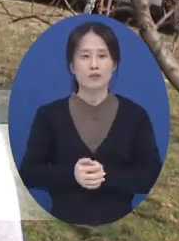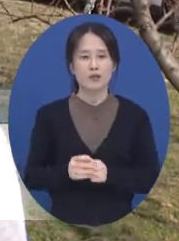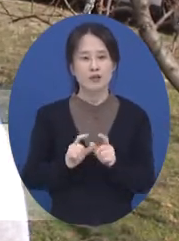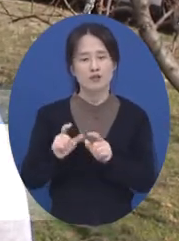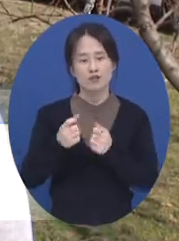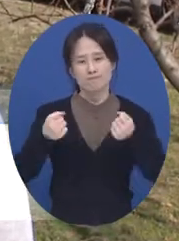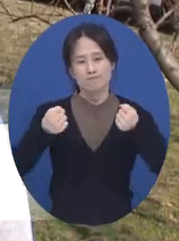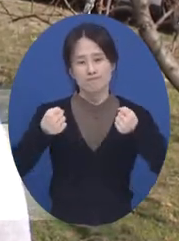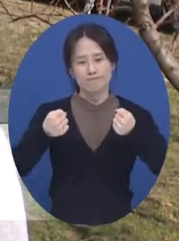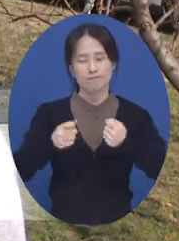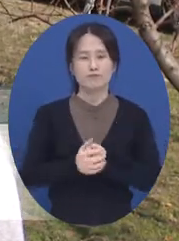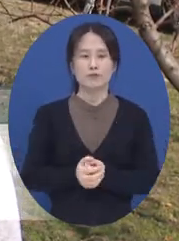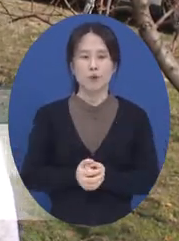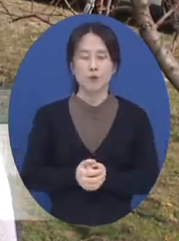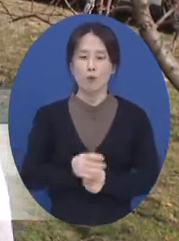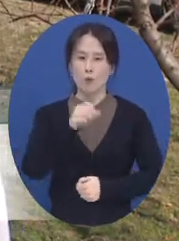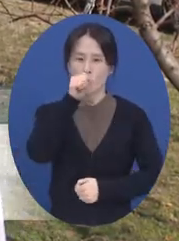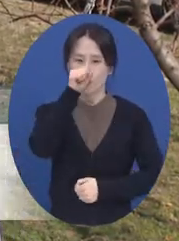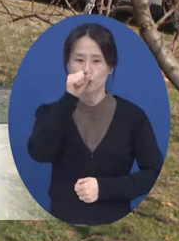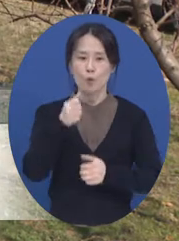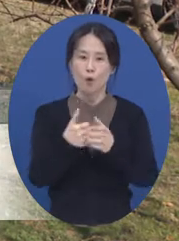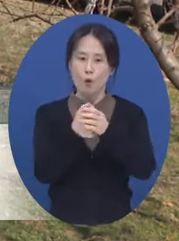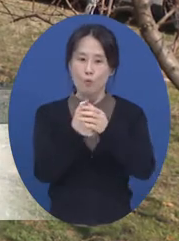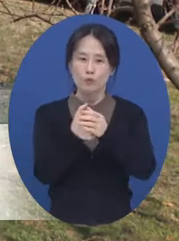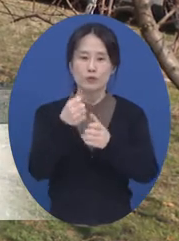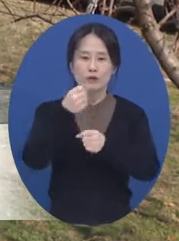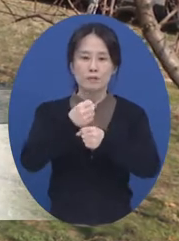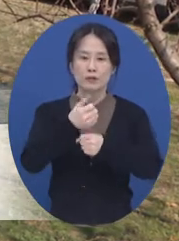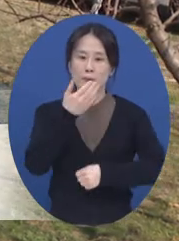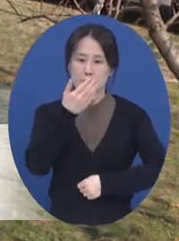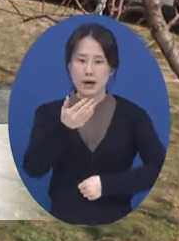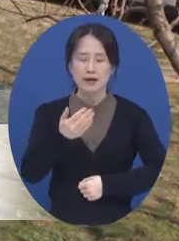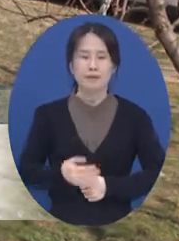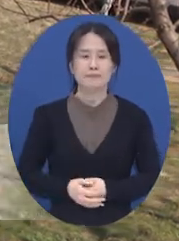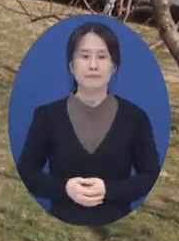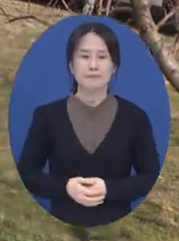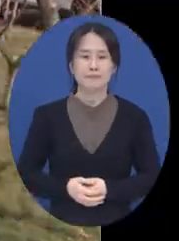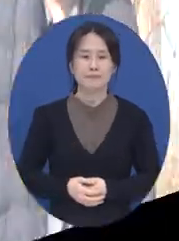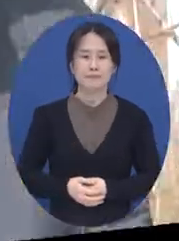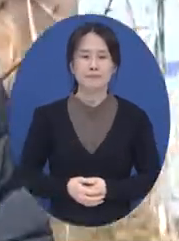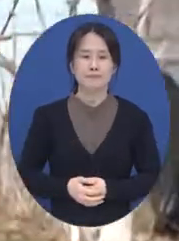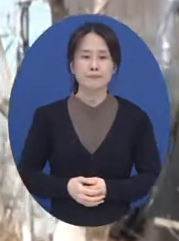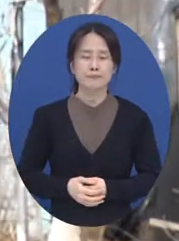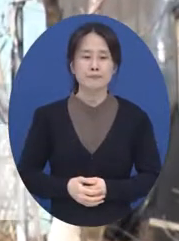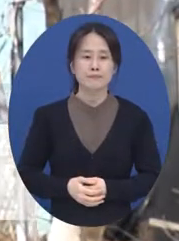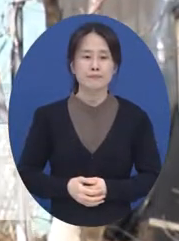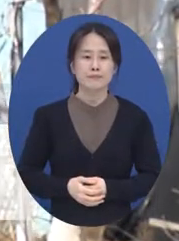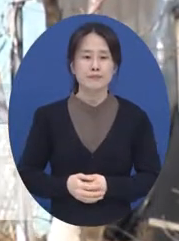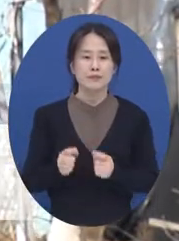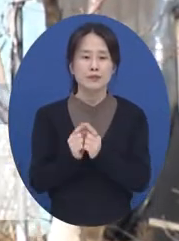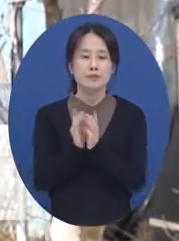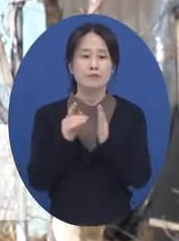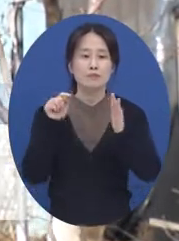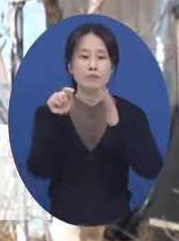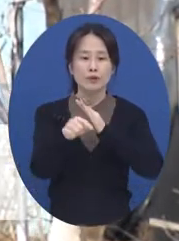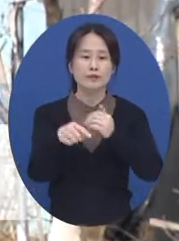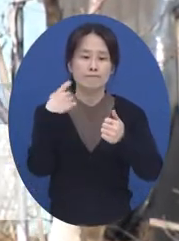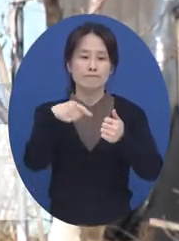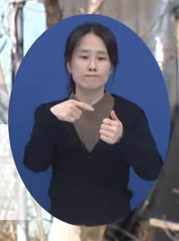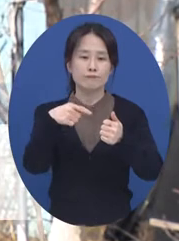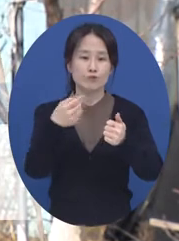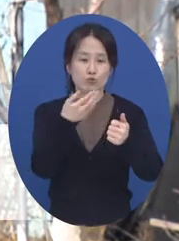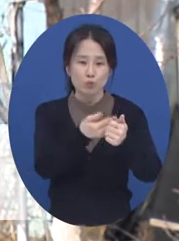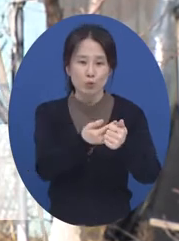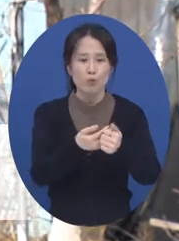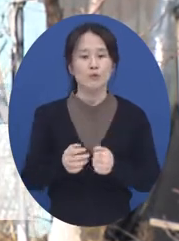좀더 건강하고 또 튼실한 복숭아를 만들 수 있을 것 같습니다. 현장에 나와서 또 컨설팅을